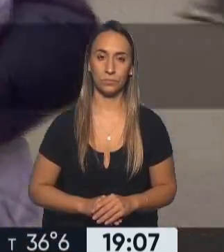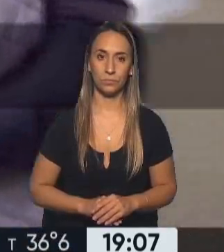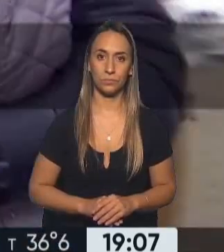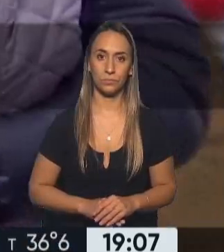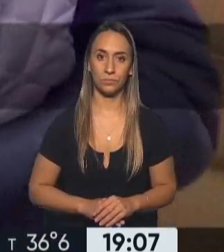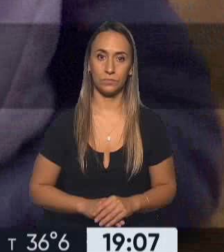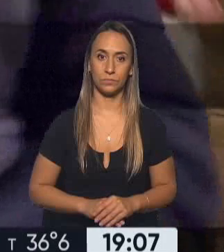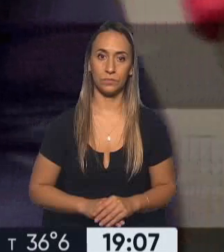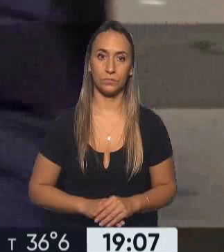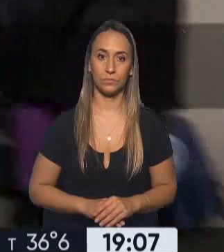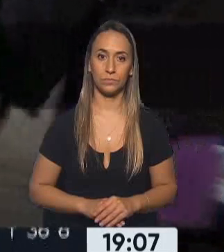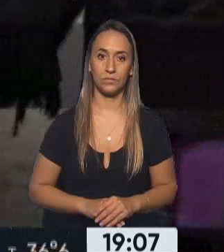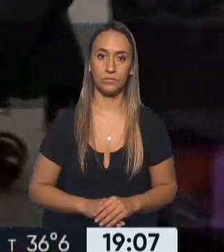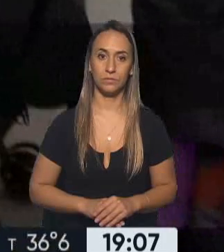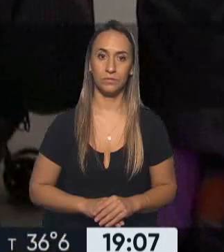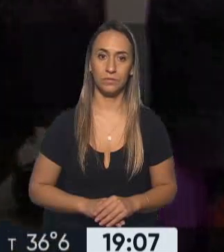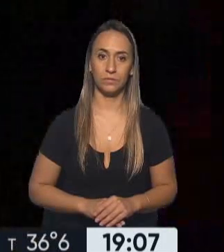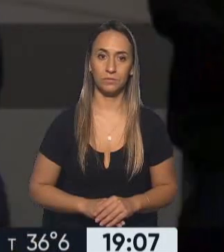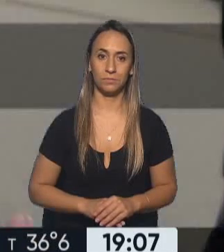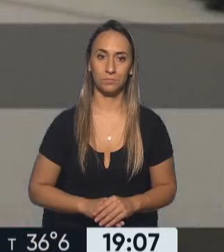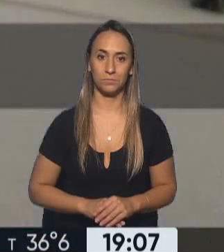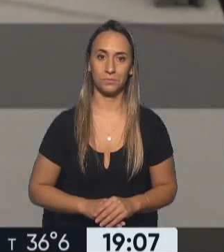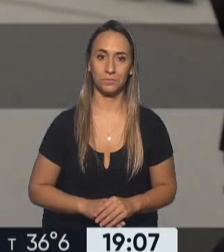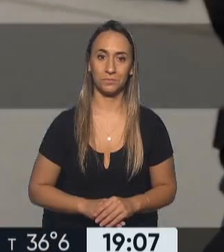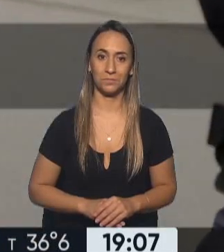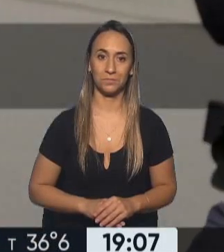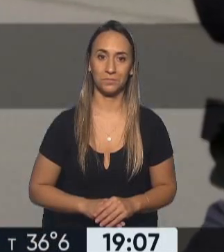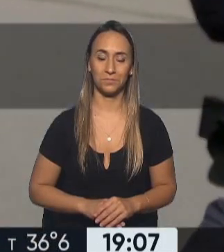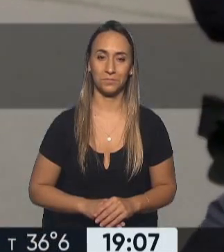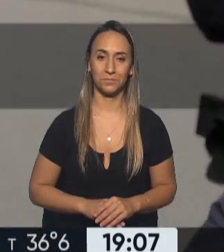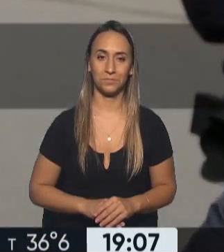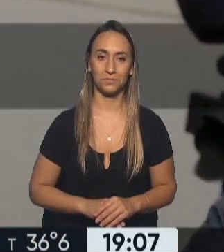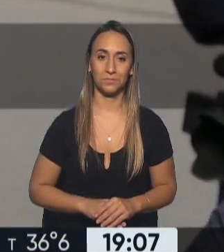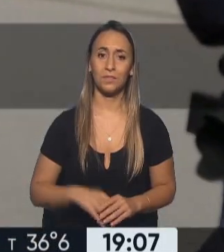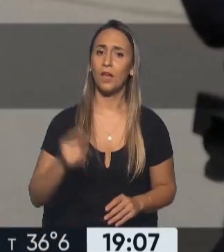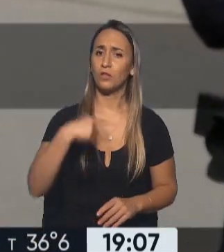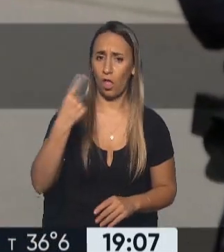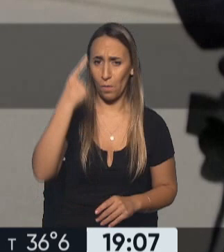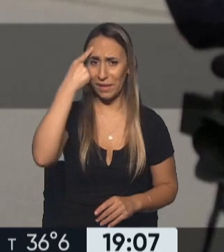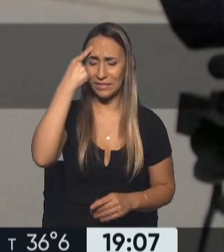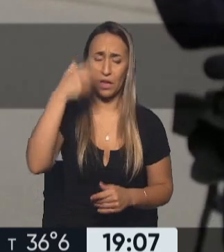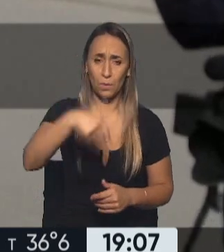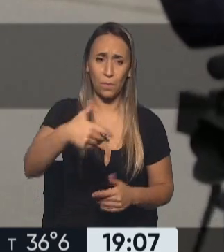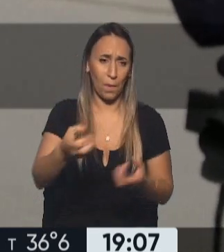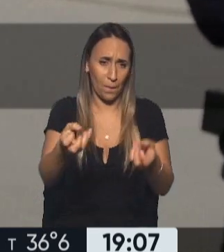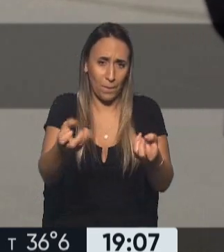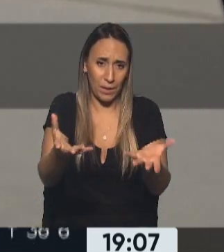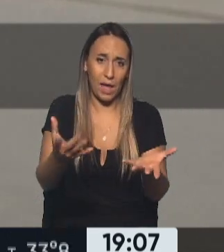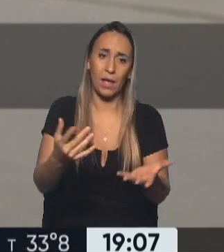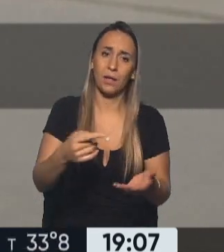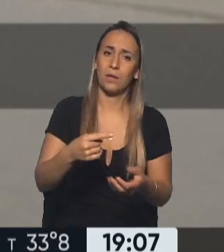И отстаивать. И все верят, что все будет хорошо. Мы эту чуму фашистскую,